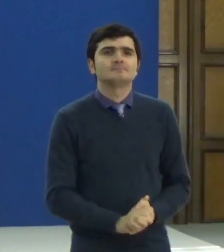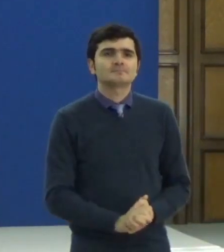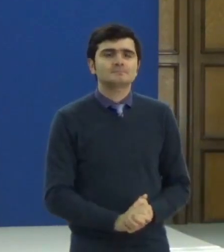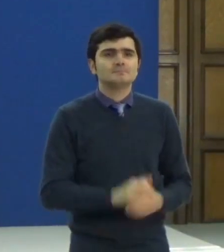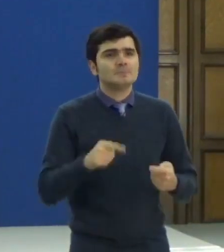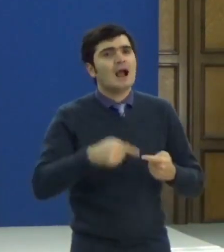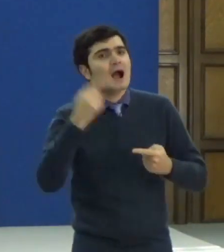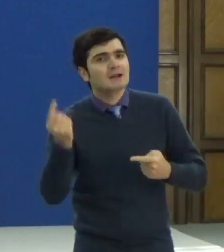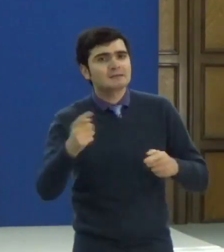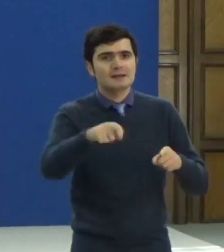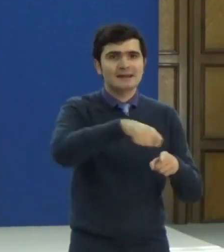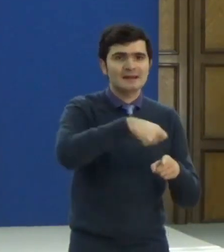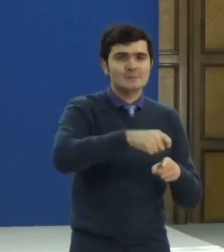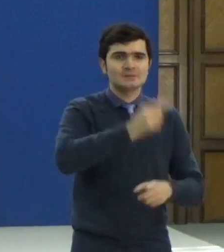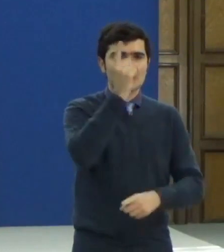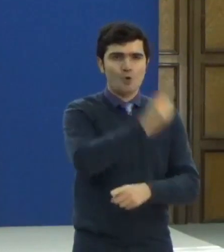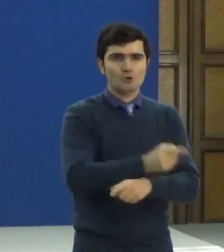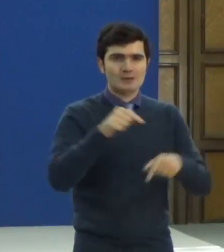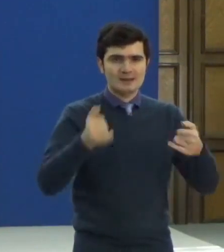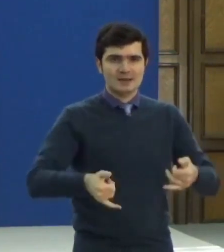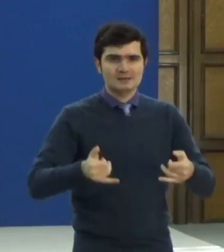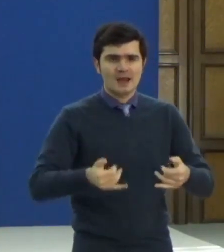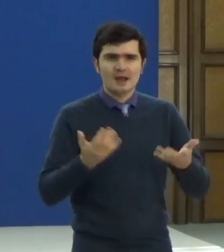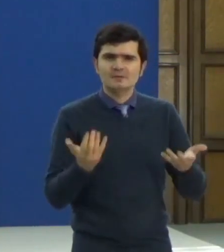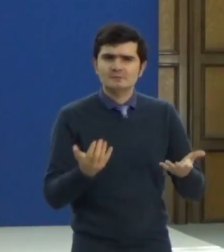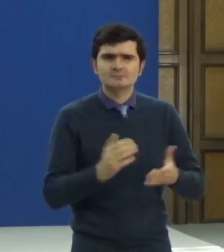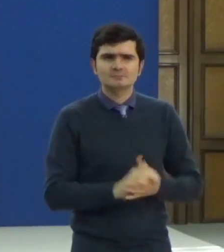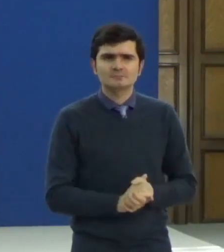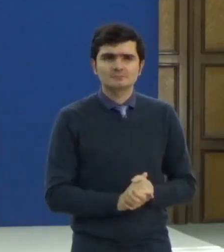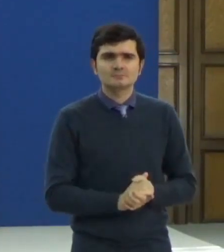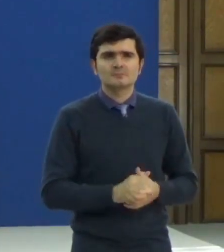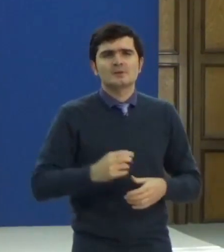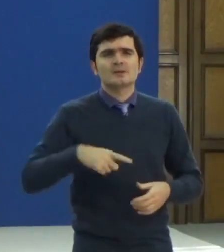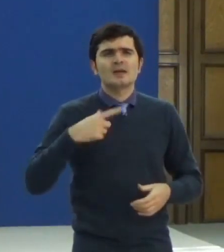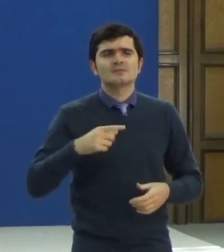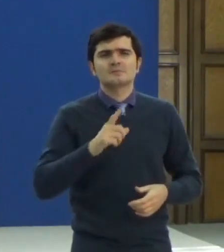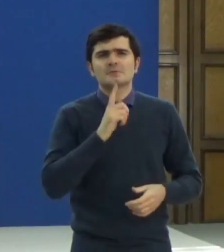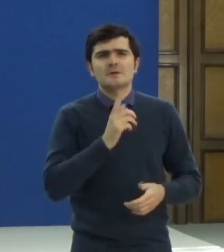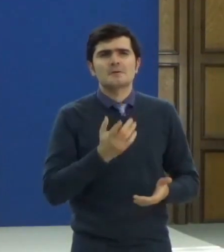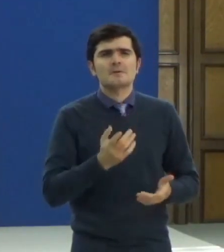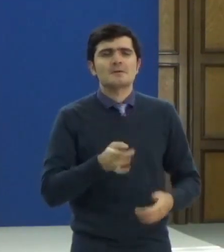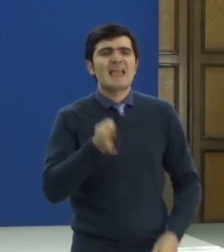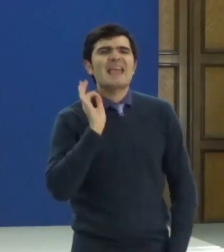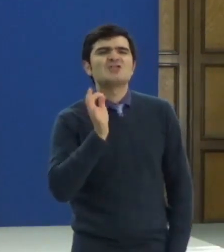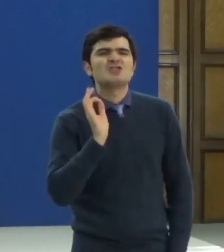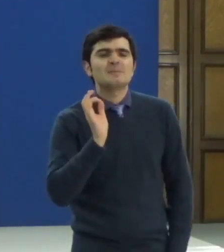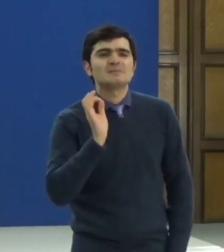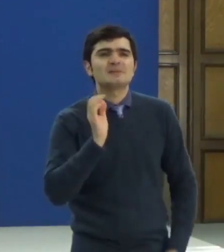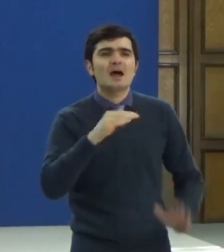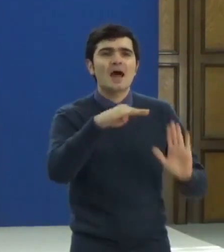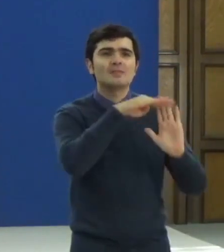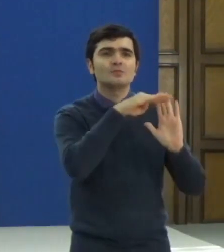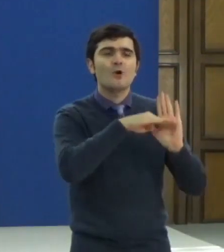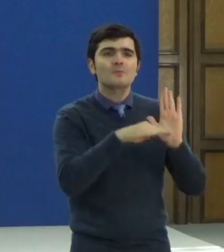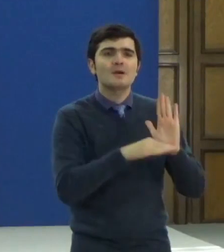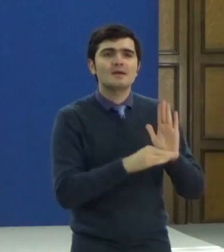O altă reglementare din ordonanța de astăzi este excepția la normele de